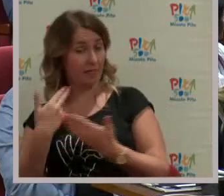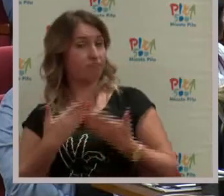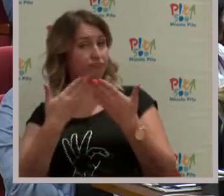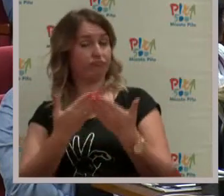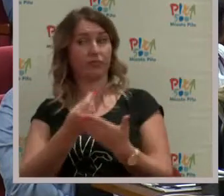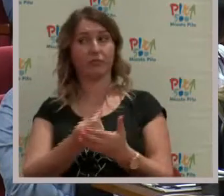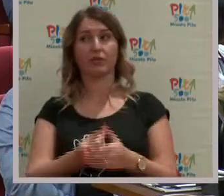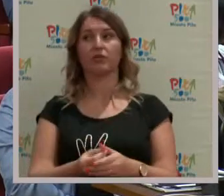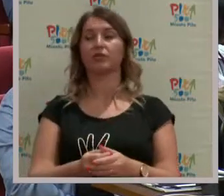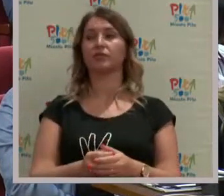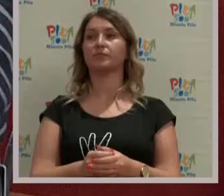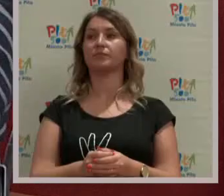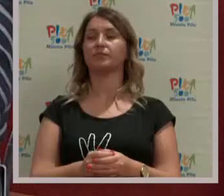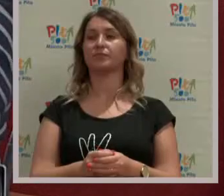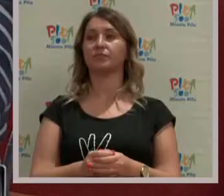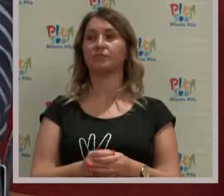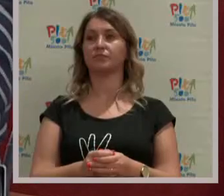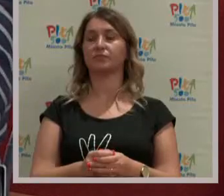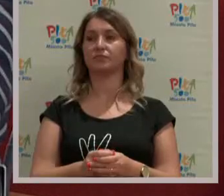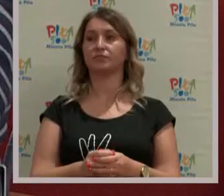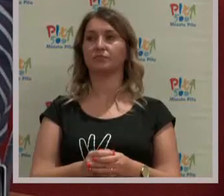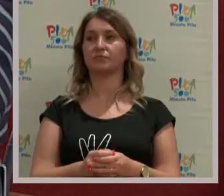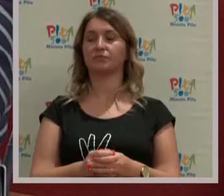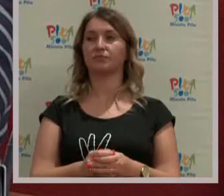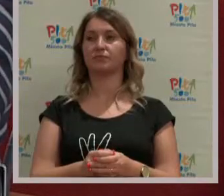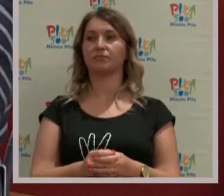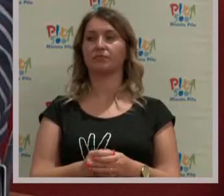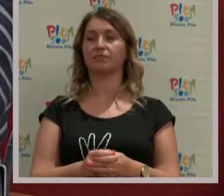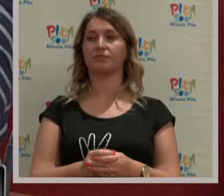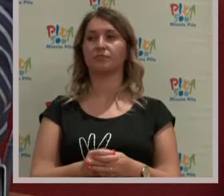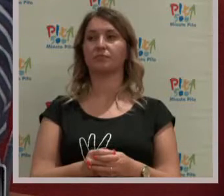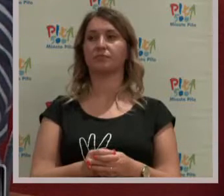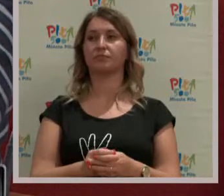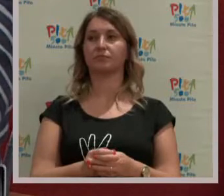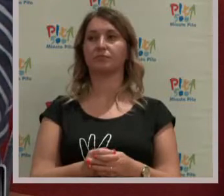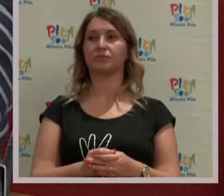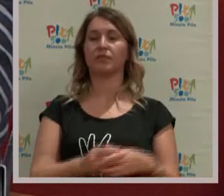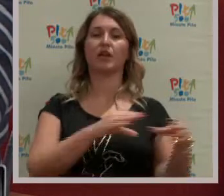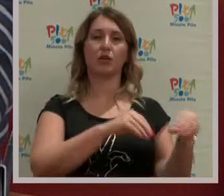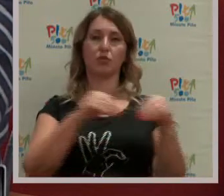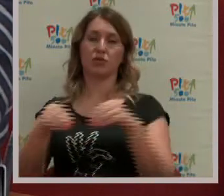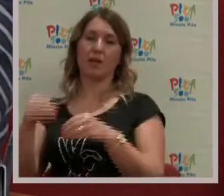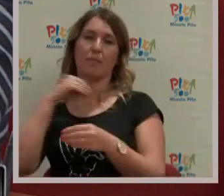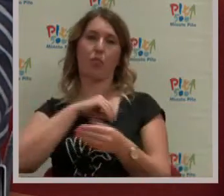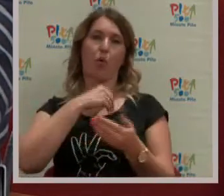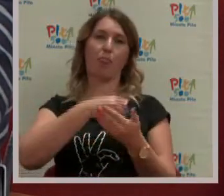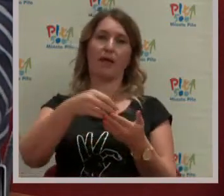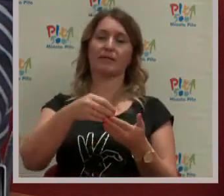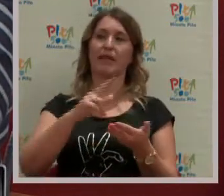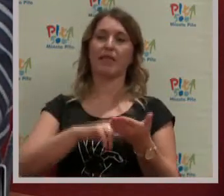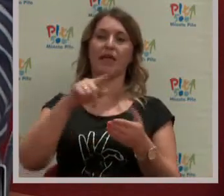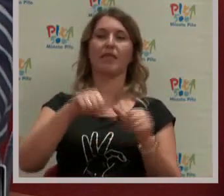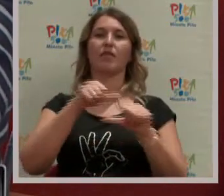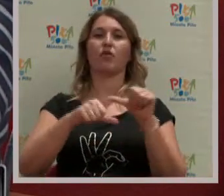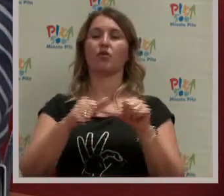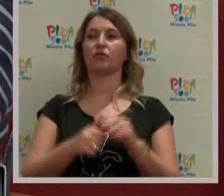też szybciej od innych już zakończyliśmy to przedsięwzięcie przesunie nam dotacje na bieżący